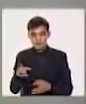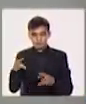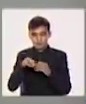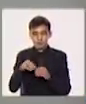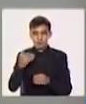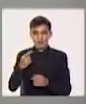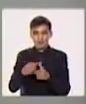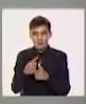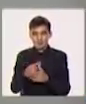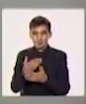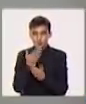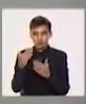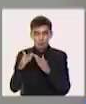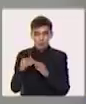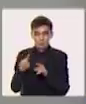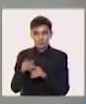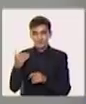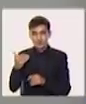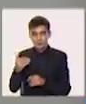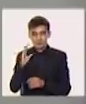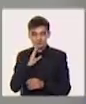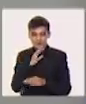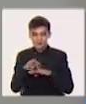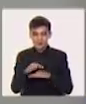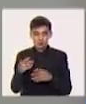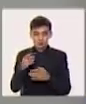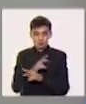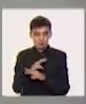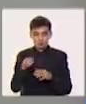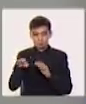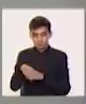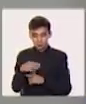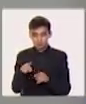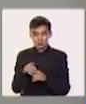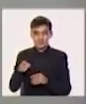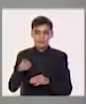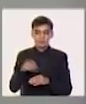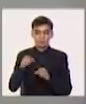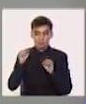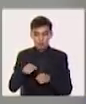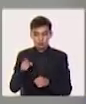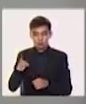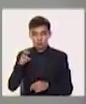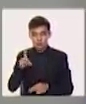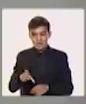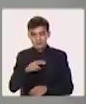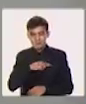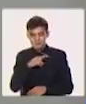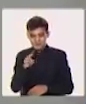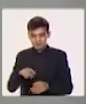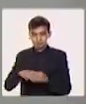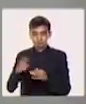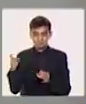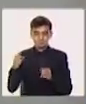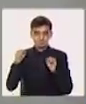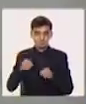мүлдем мұрагерлікке ешқандай мүлкі жоқ, пенсионында ақша жоқ. Мұнда бұл жаңағы айтқан статья бойынша адамның қайтыс болуымен оның құқығы